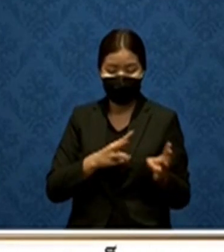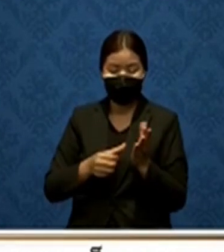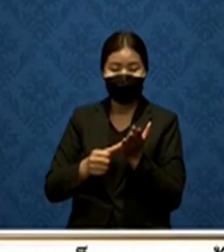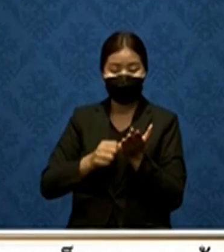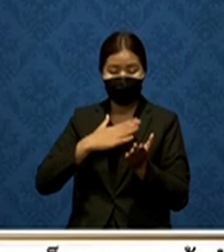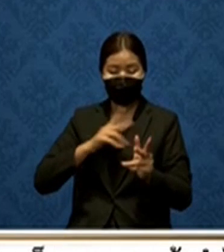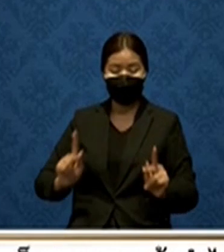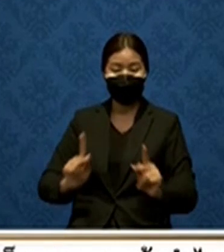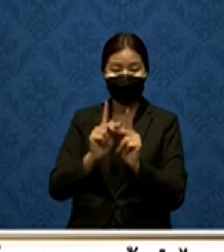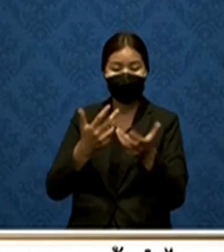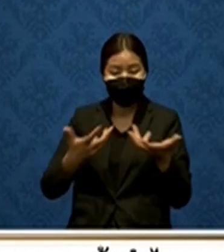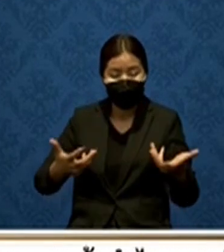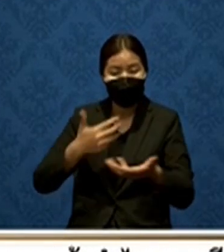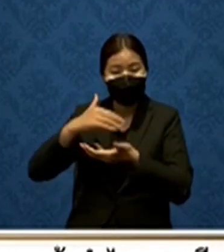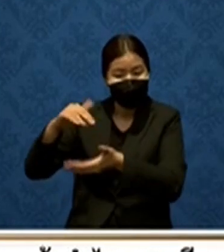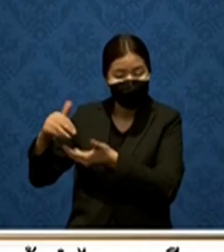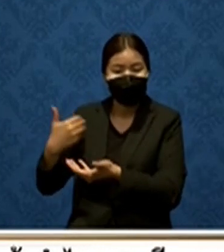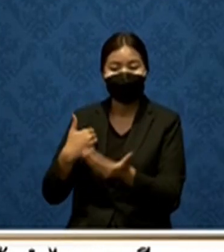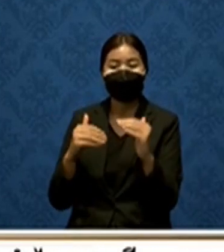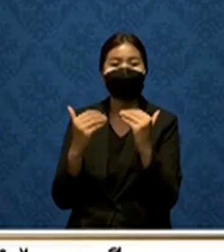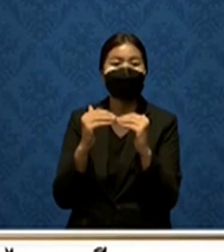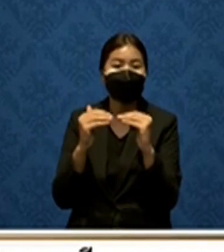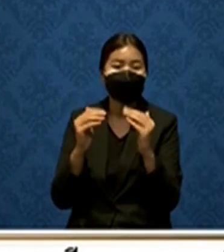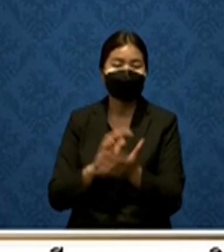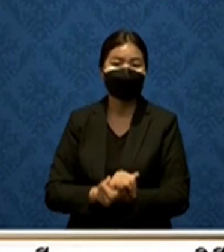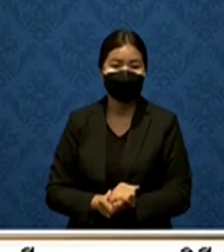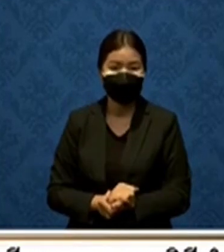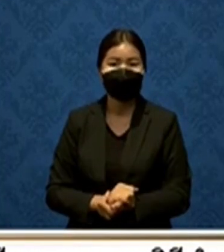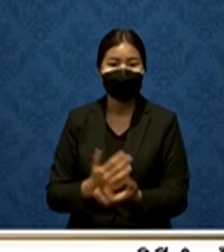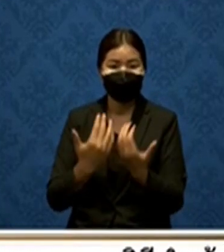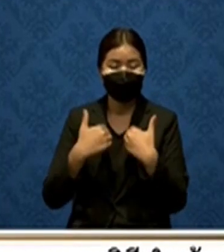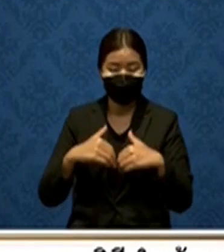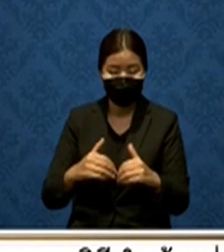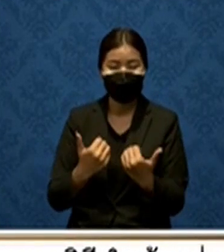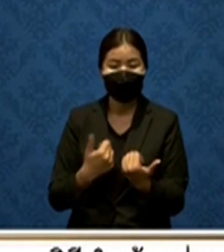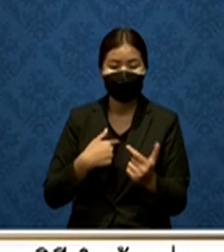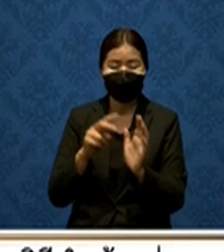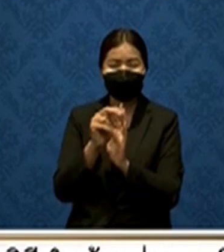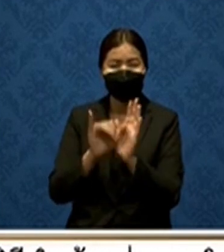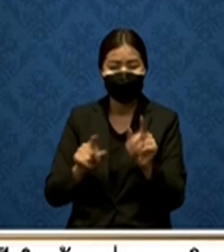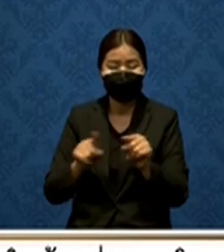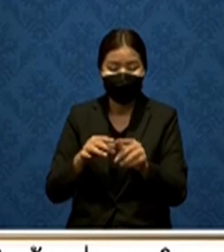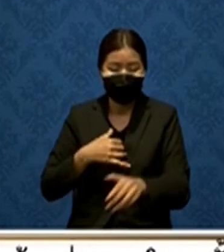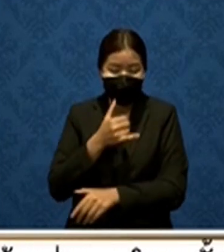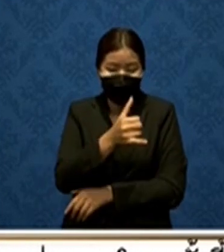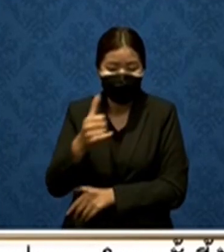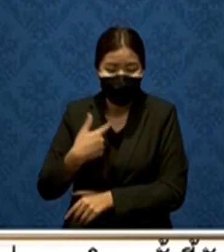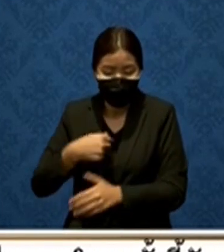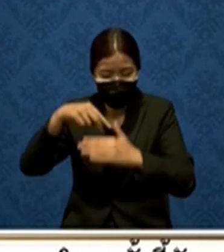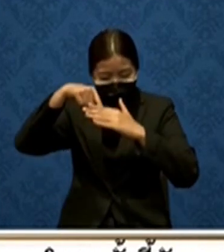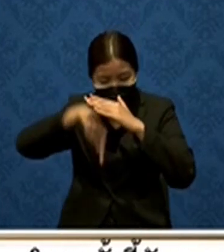ระส่งภาลิที่ใช้วนวินโมเดลนอกจนั้นก็ยงใช้ใของเชิงลุกแล้วก็เชิงลุก